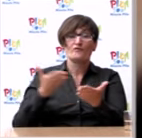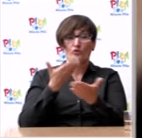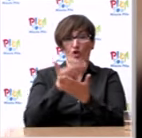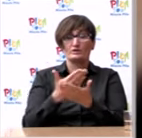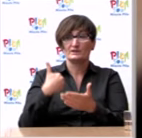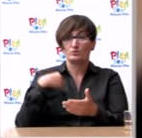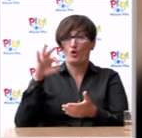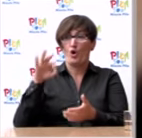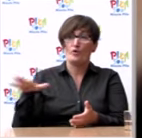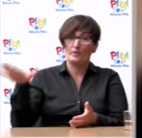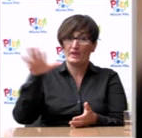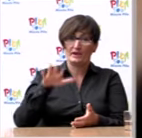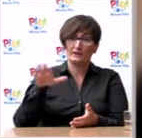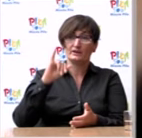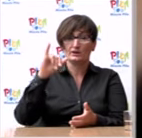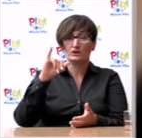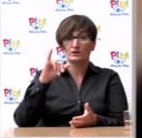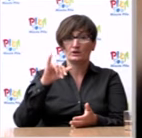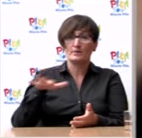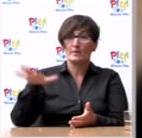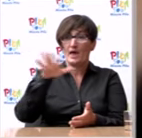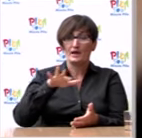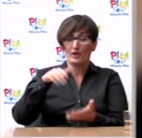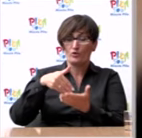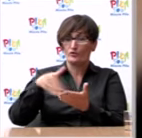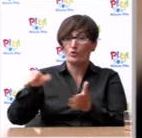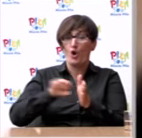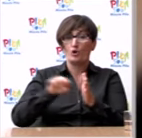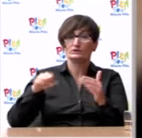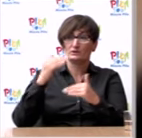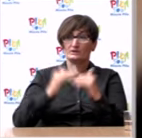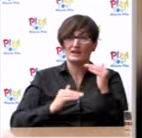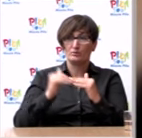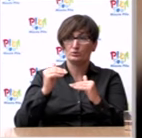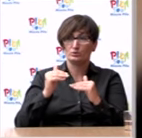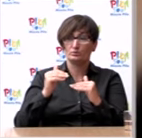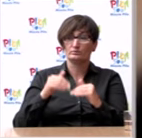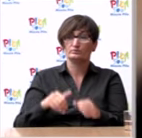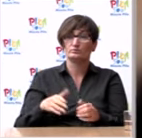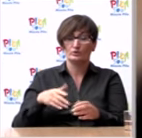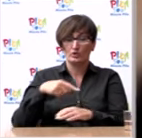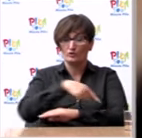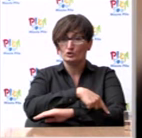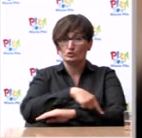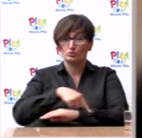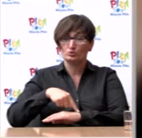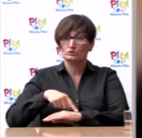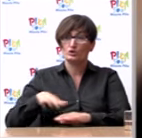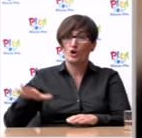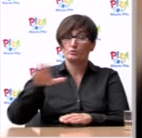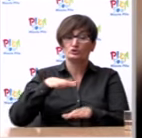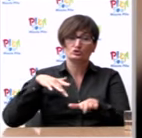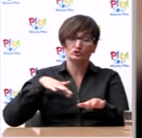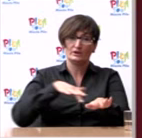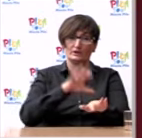terenu oraz terenów wyłączonych z zabudowy wynikających ze studium wzdłuż obszaru rzeki